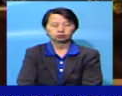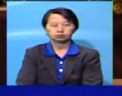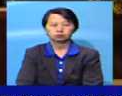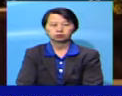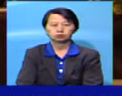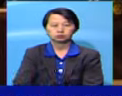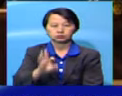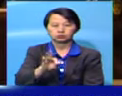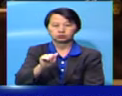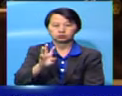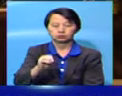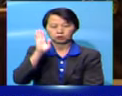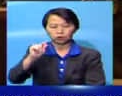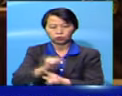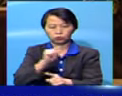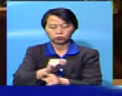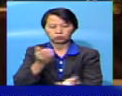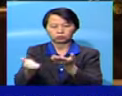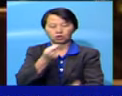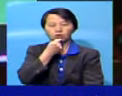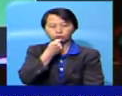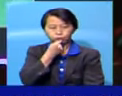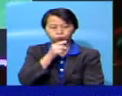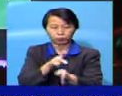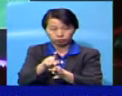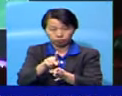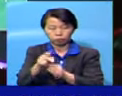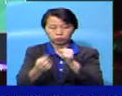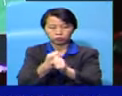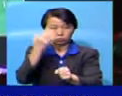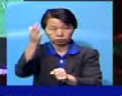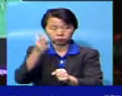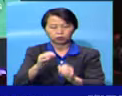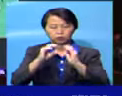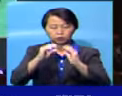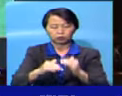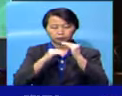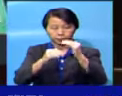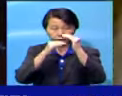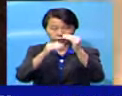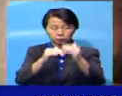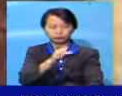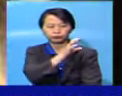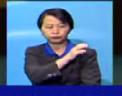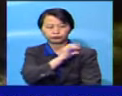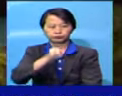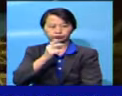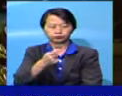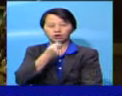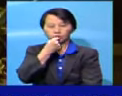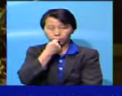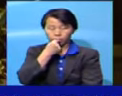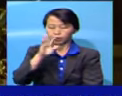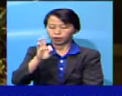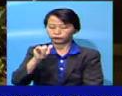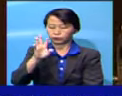sementara itu fam akan menggunakan khidmat pengadil profesional bermula tahun depan secara berperingkat menurut pengerusi jawatankuasa pengadil fam